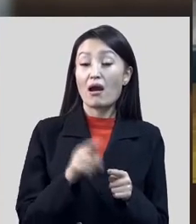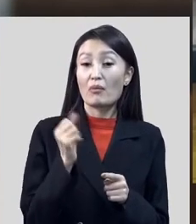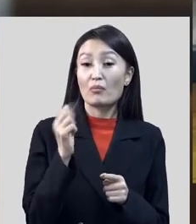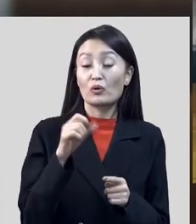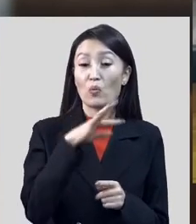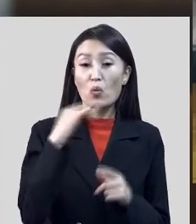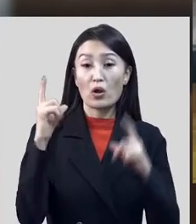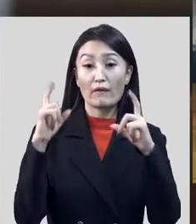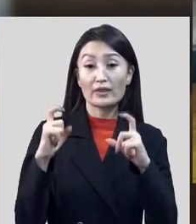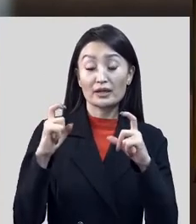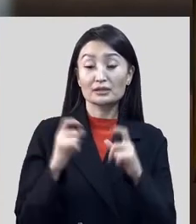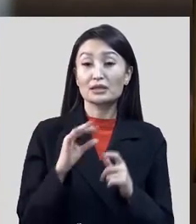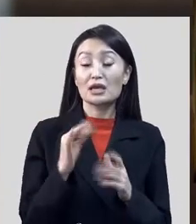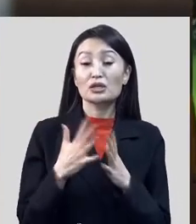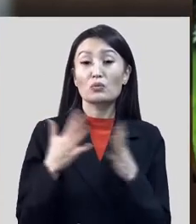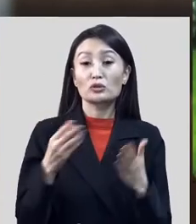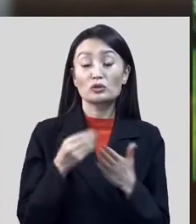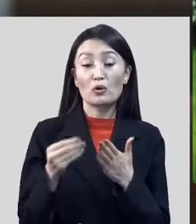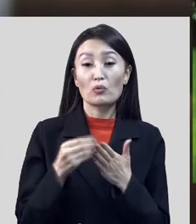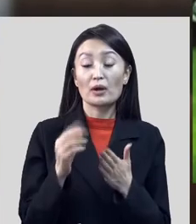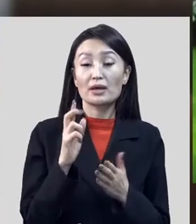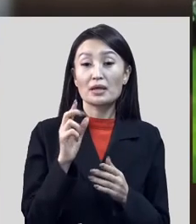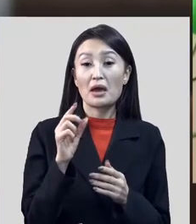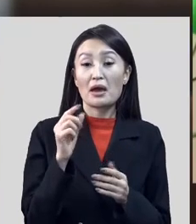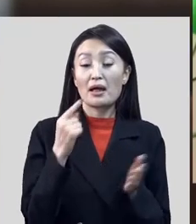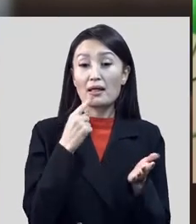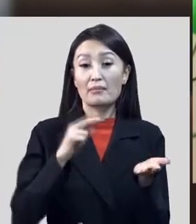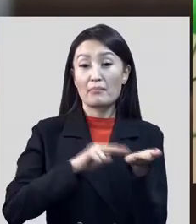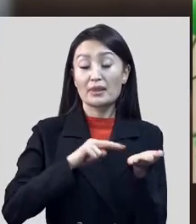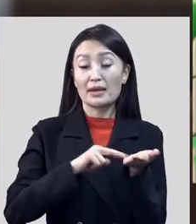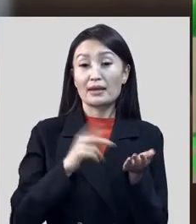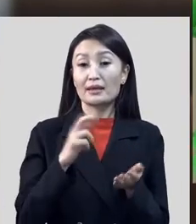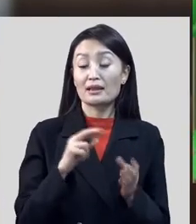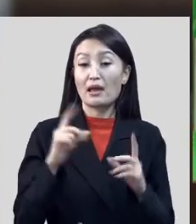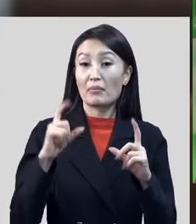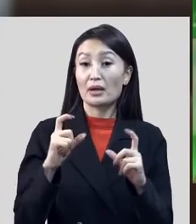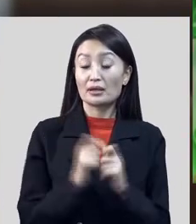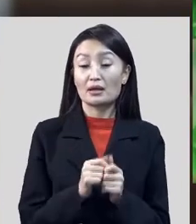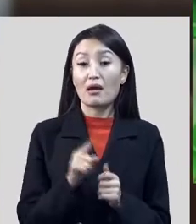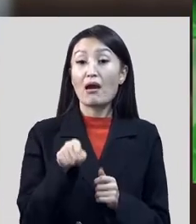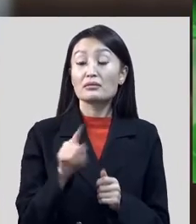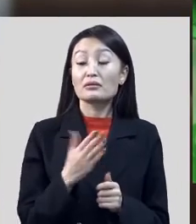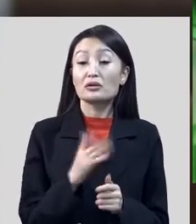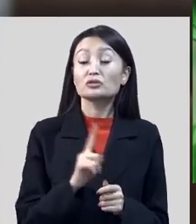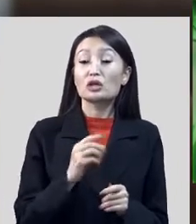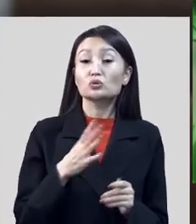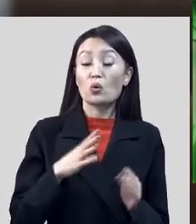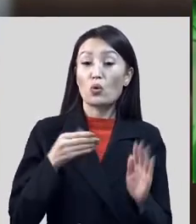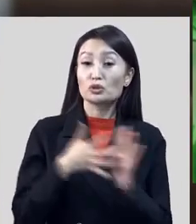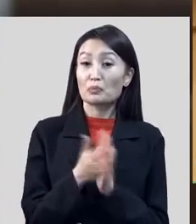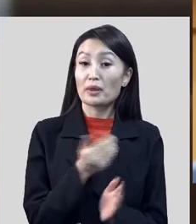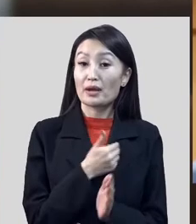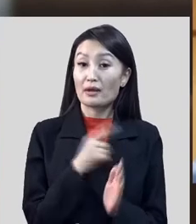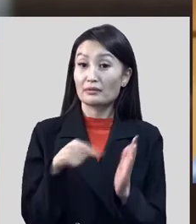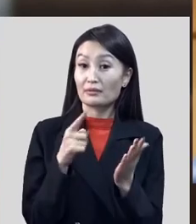много фотографируют и часто покупают батарейки для аппарата а ты домой он окна что хочешь потратить свои карманные деньги